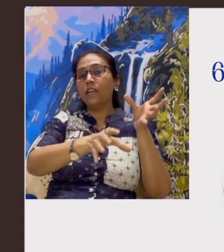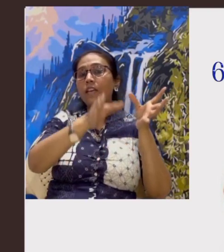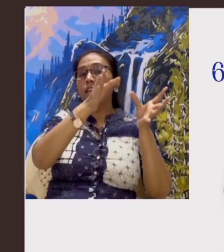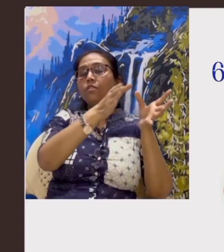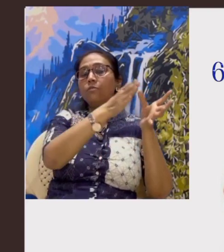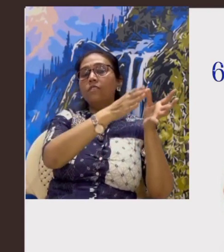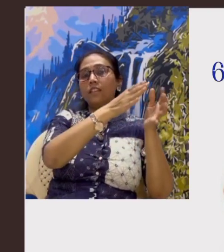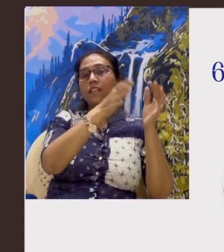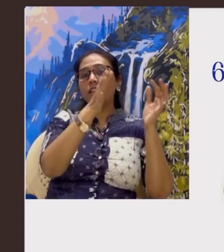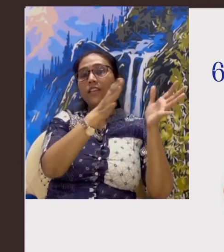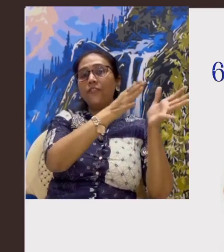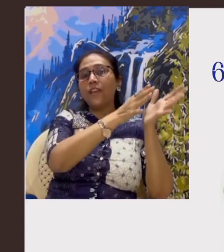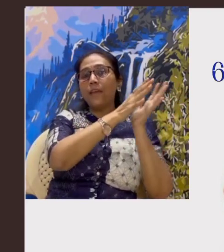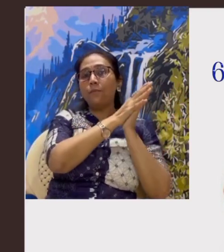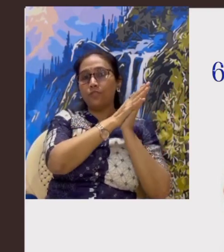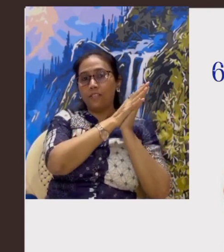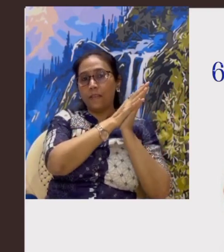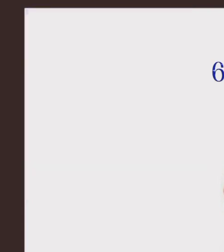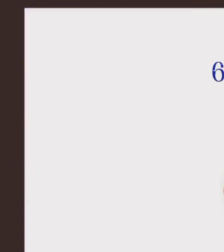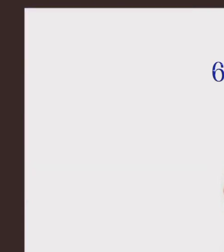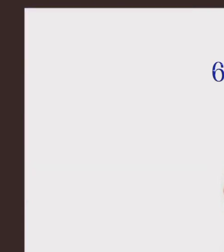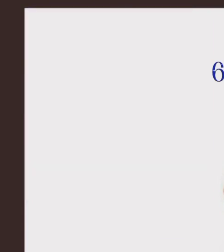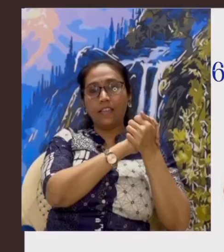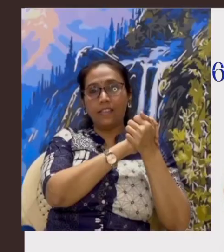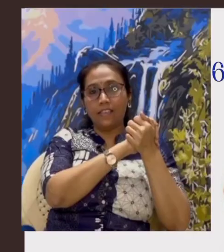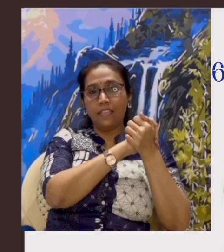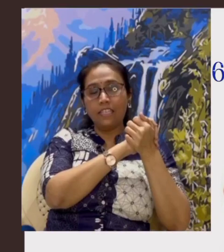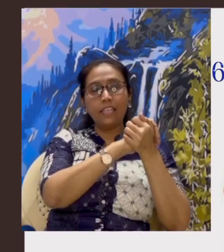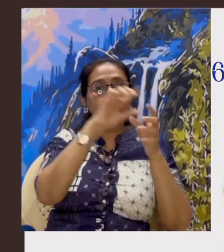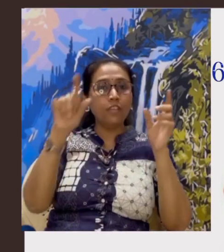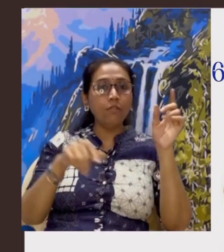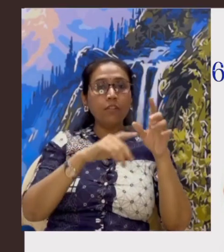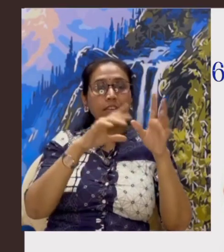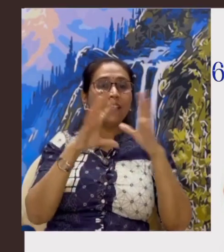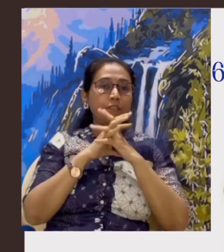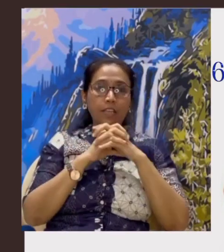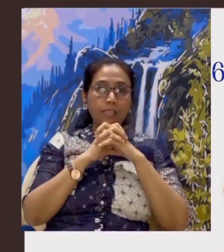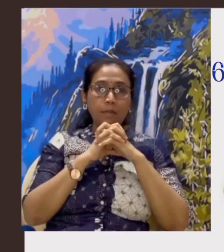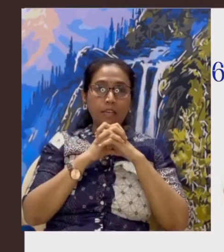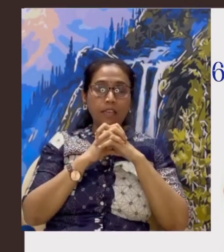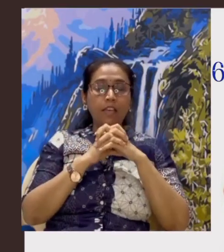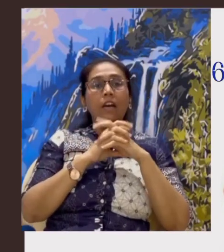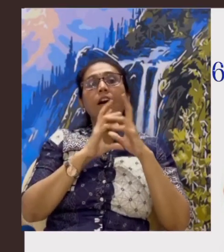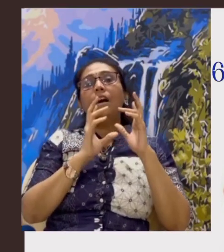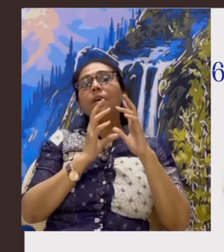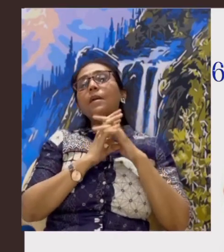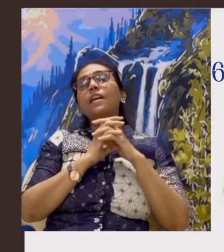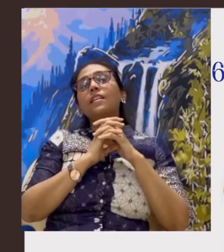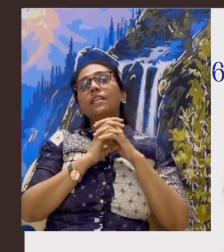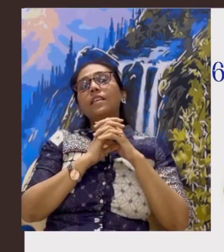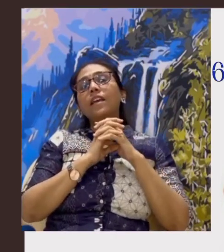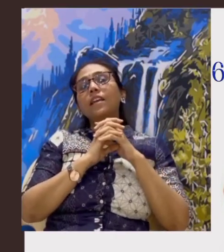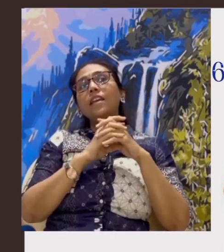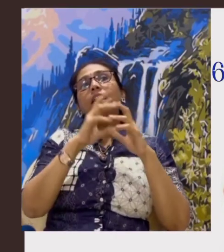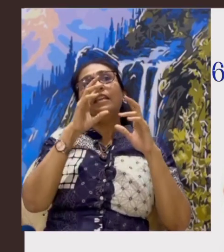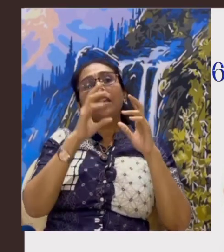है तो हम बोल सकते हैं कि ये फेयर प्रोसेस है। ठीक है, तो ये हो गई सिग्निफिकेंस की बात। अब हम आगे देखते